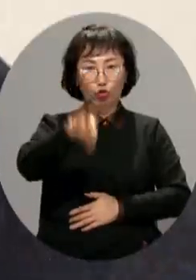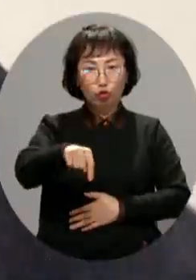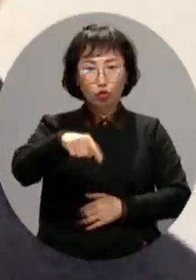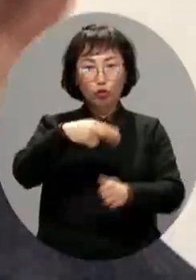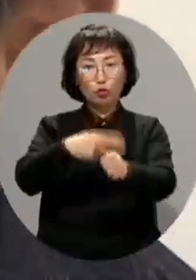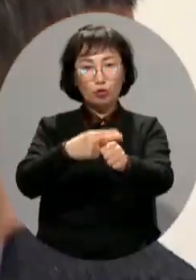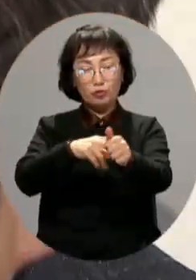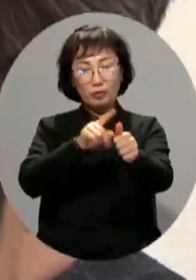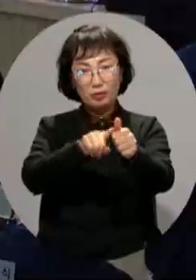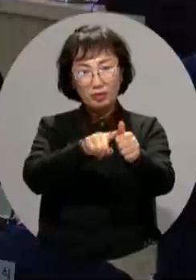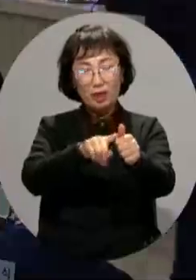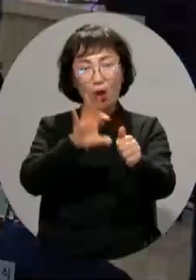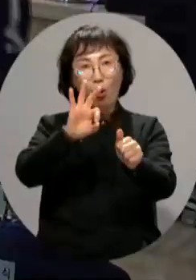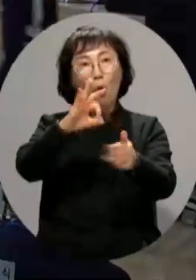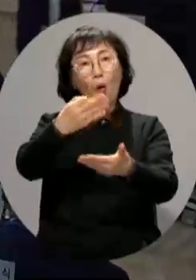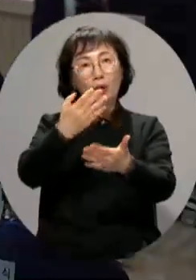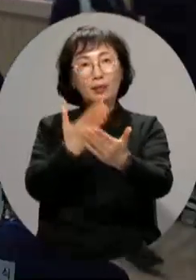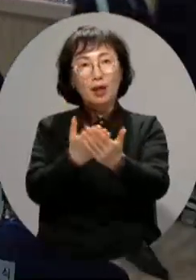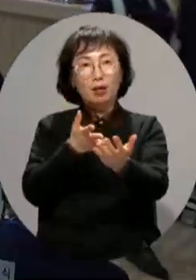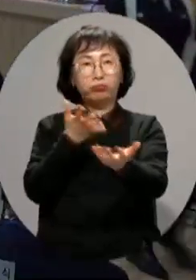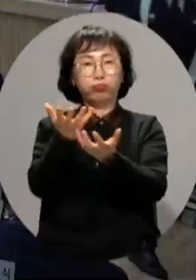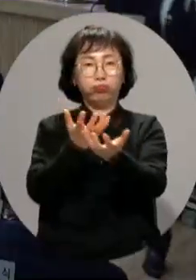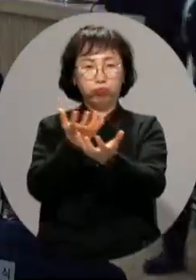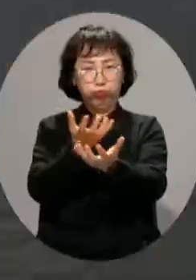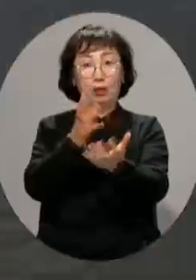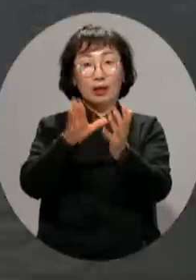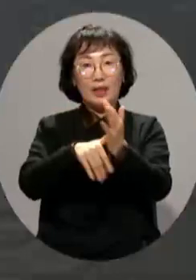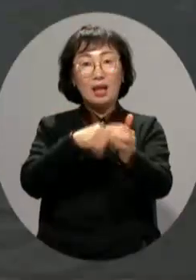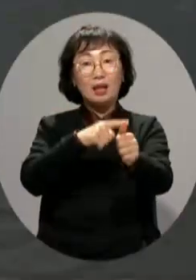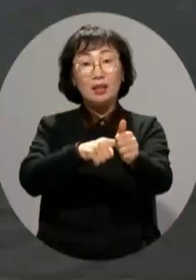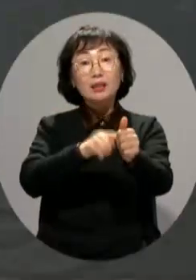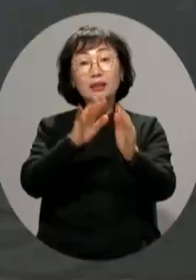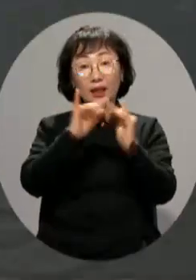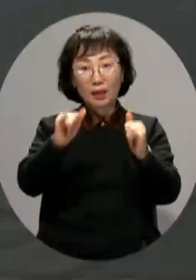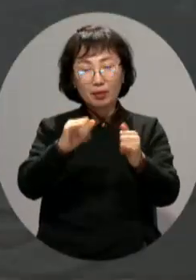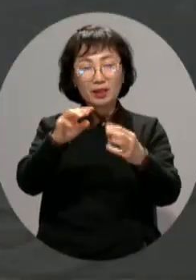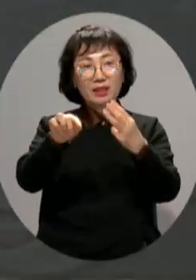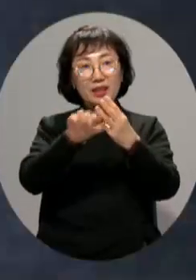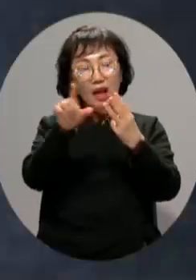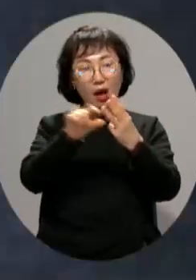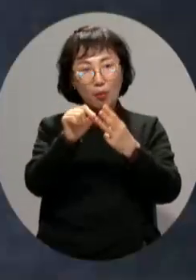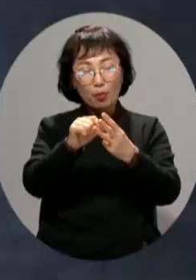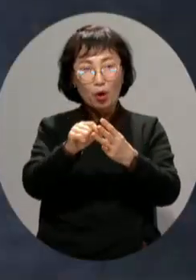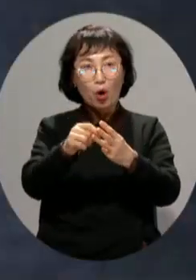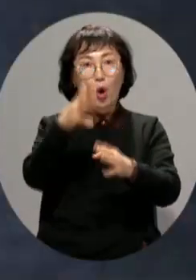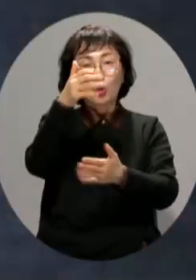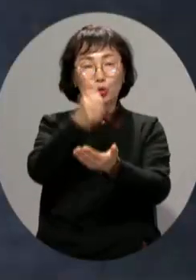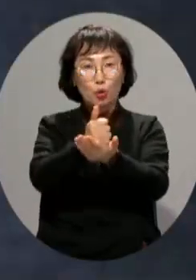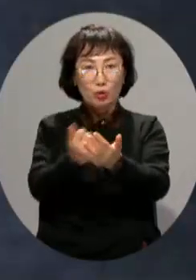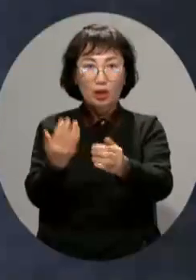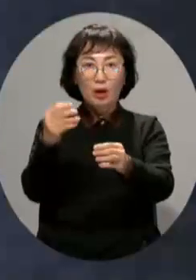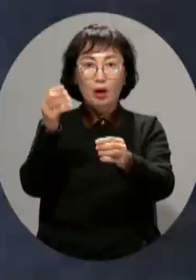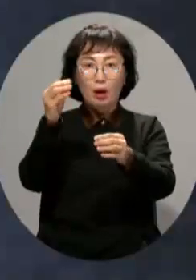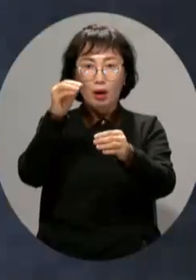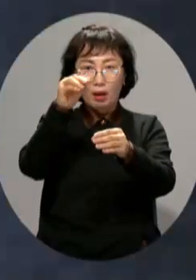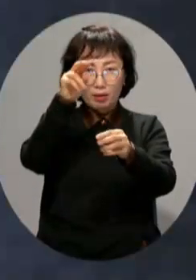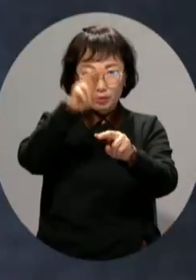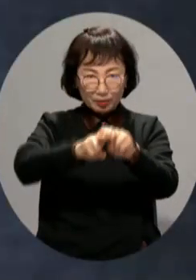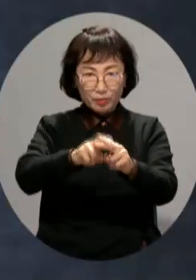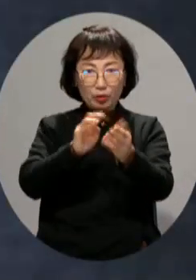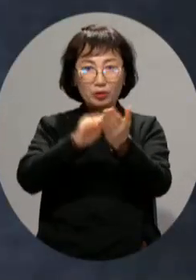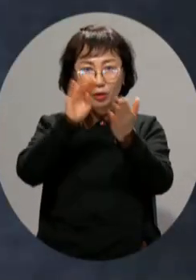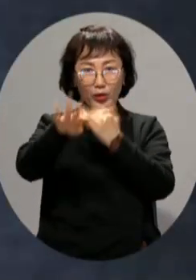임금을 달라는 요구가 빗발친 상황이 교수는 지난해 3월 총장부임 직후 대학 산학협력단의